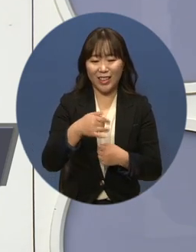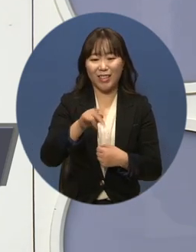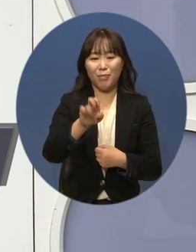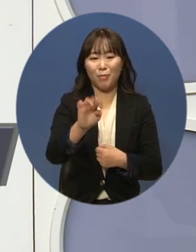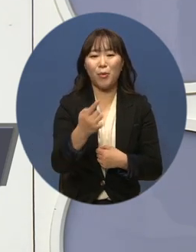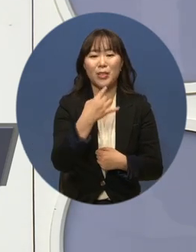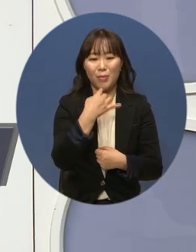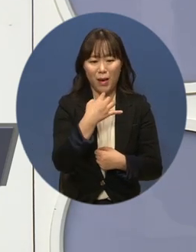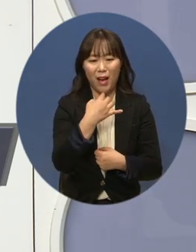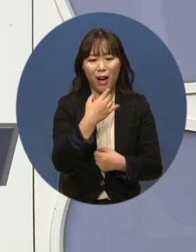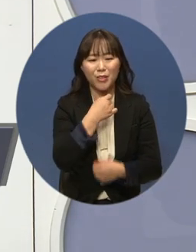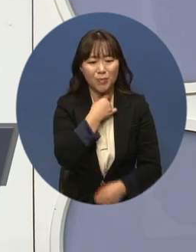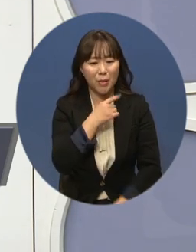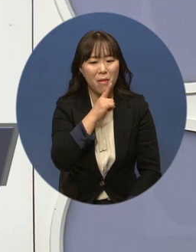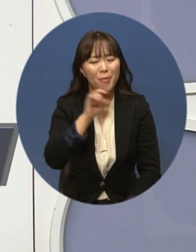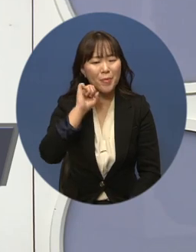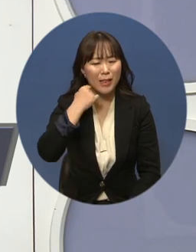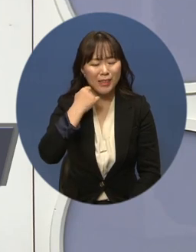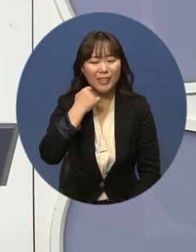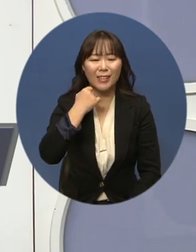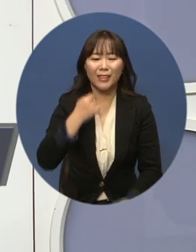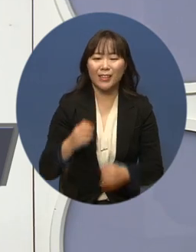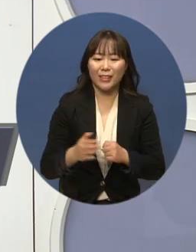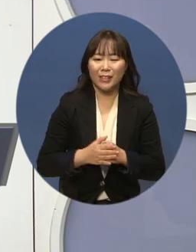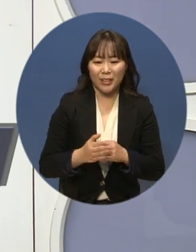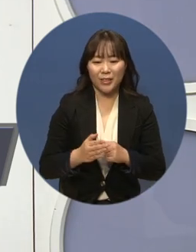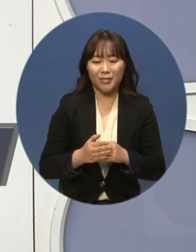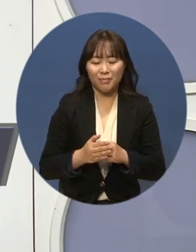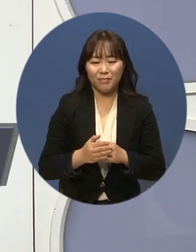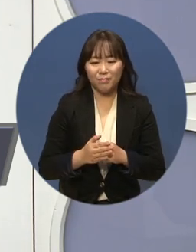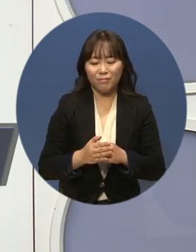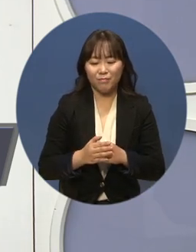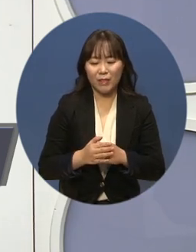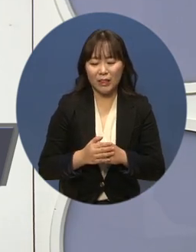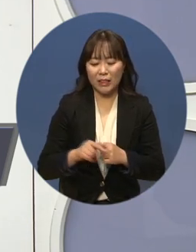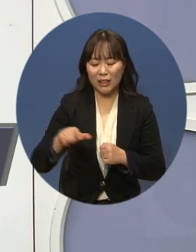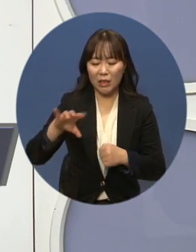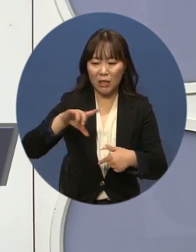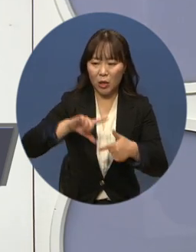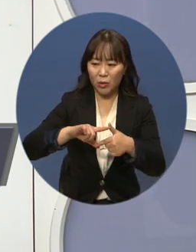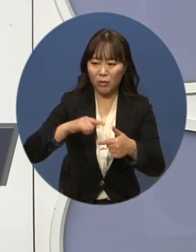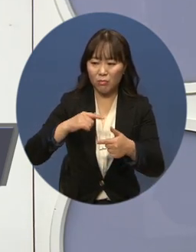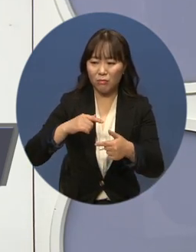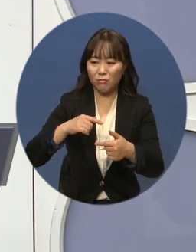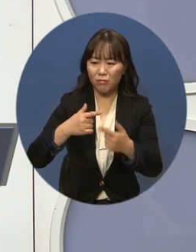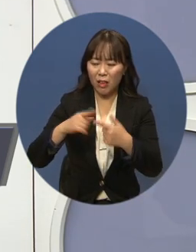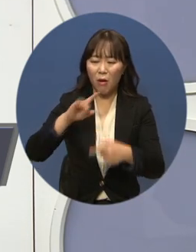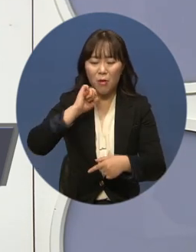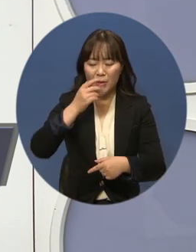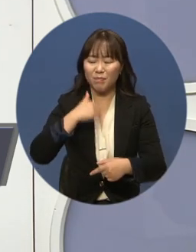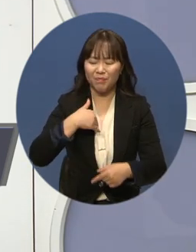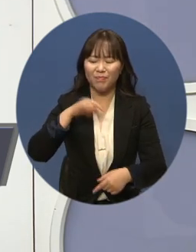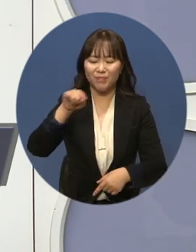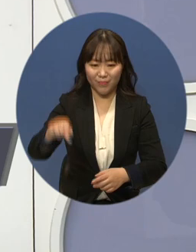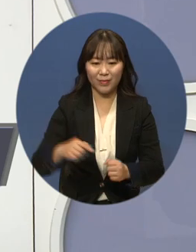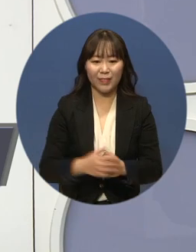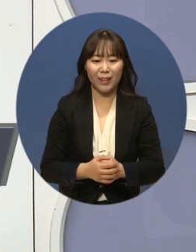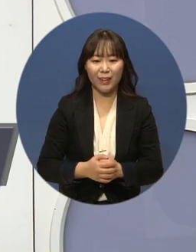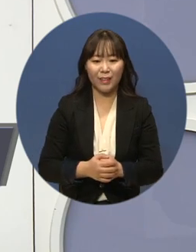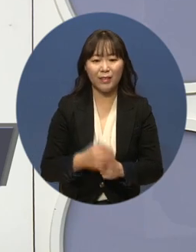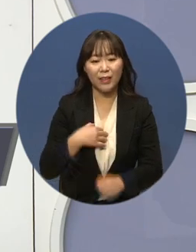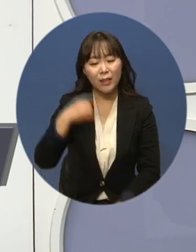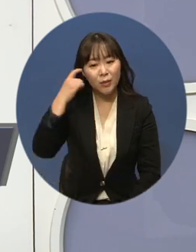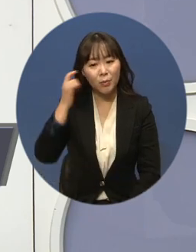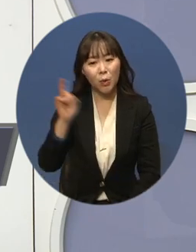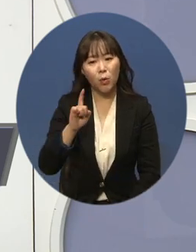김포에서만 하겠다고 할 수가 없지 않습니까? 그래서 어려운 곳인데 갔거든요. 그런데 제가 가면서 이제 이런 생각을 했습니다.